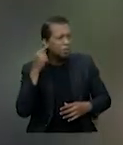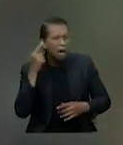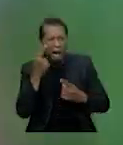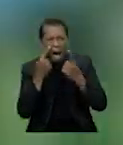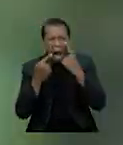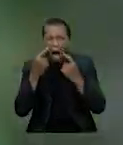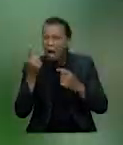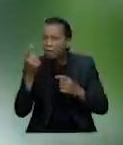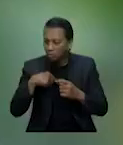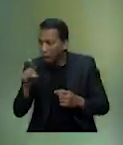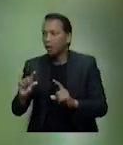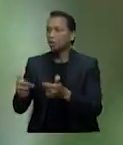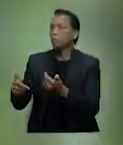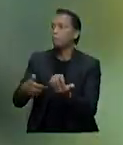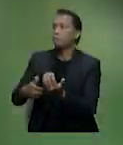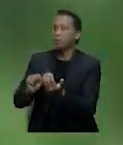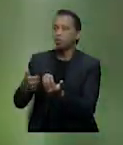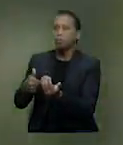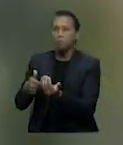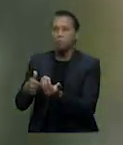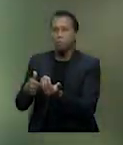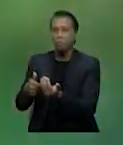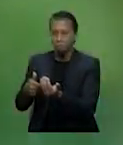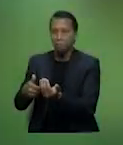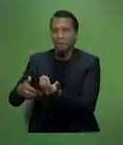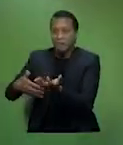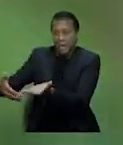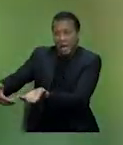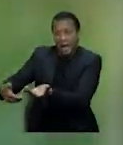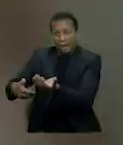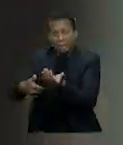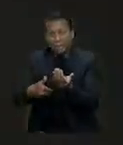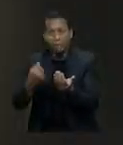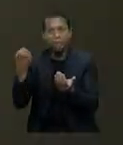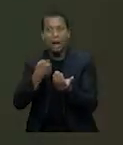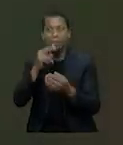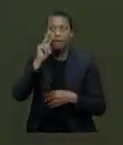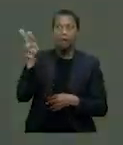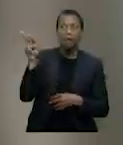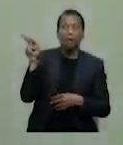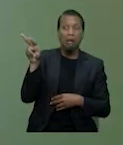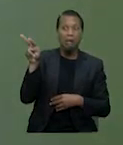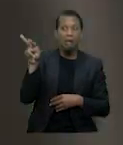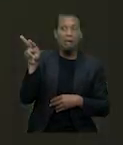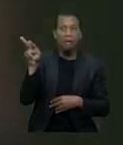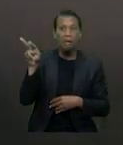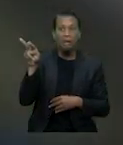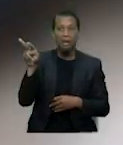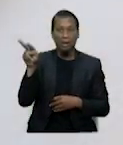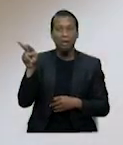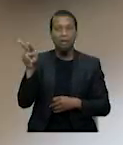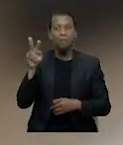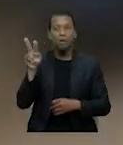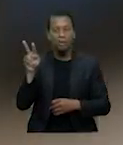hidup. Pelaku bahkan ikut menyaksikan saat bayinya dievakuasi warga dari atas atap kontrakan. Sempat dirawat di rumah